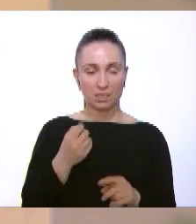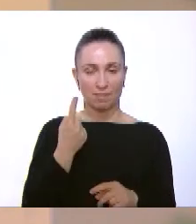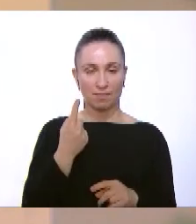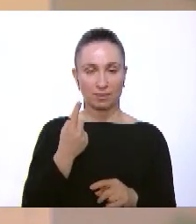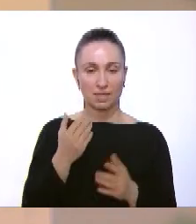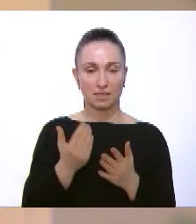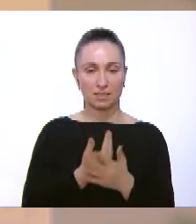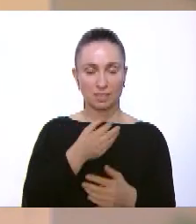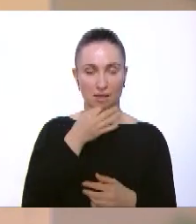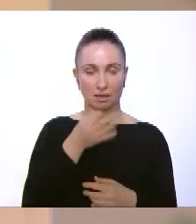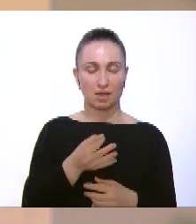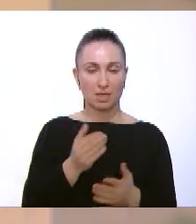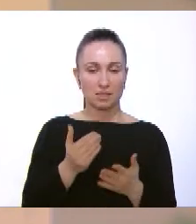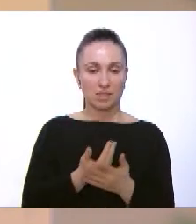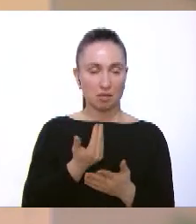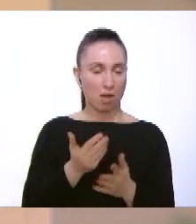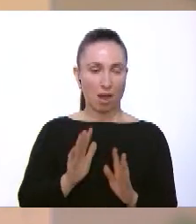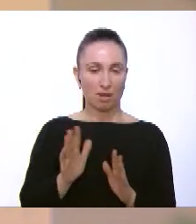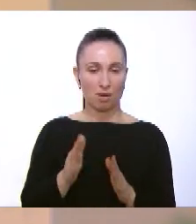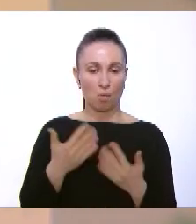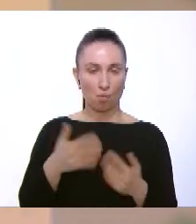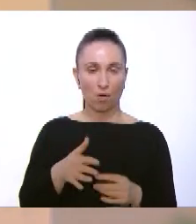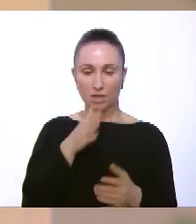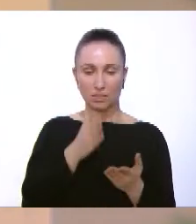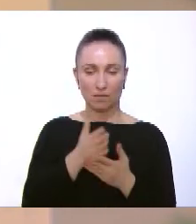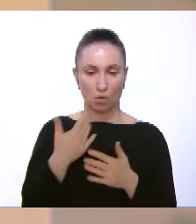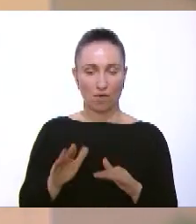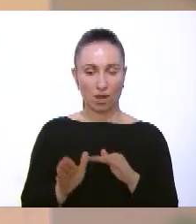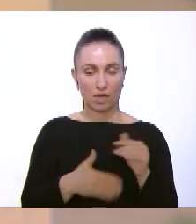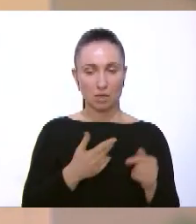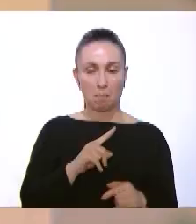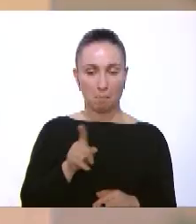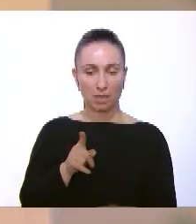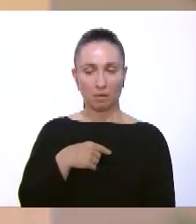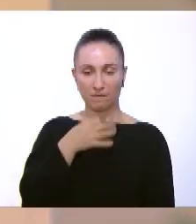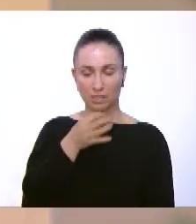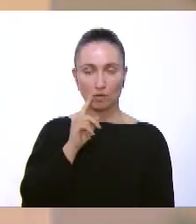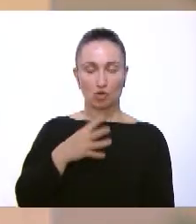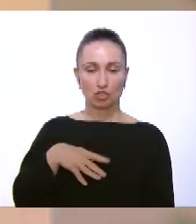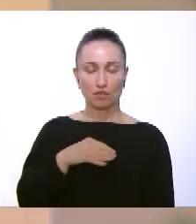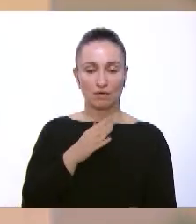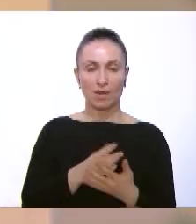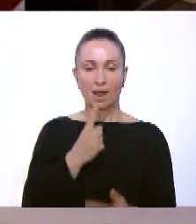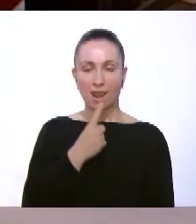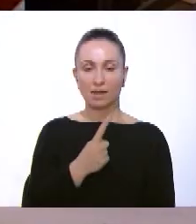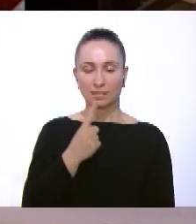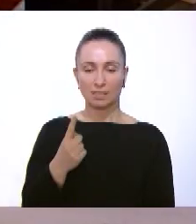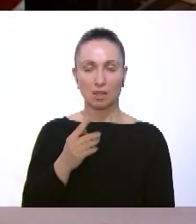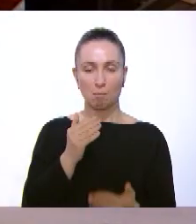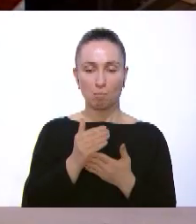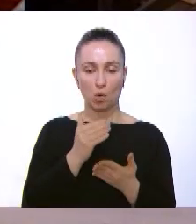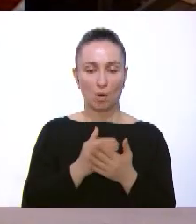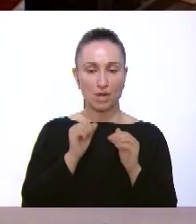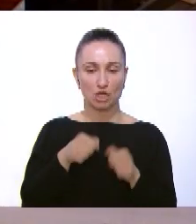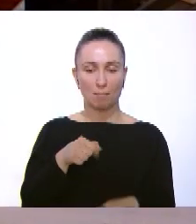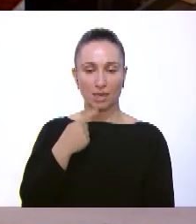ერთი სიახლეს აღარ დავარქმევ, იმიტომ რომ უკვე წლებია გასული, მაგრამ ვიტყვი რომ ჩვენ ვართ ერთადერთი პროგრამა, შეიძლება